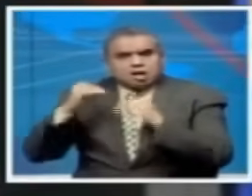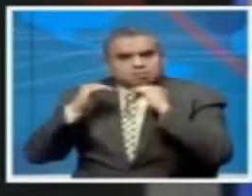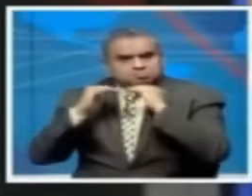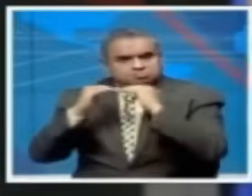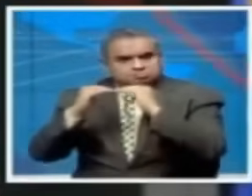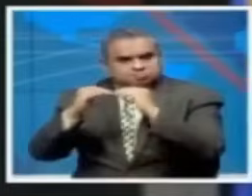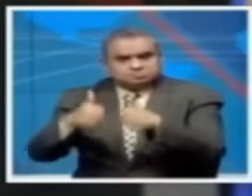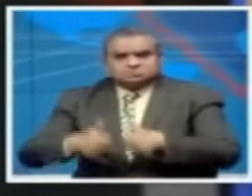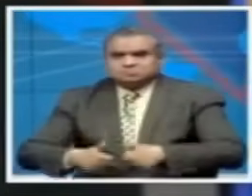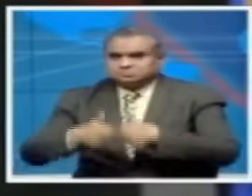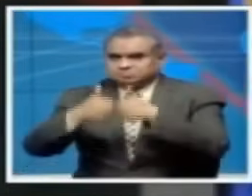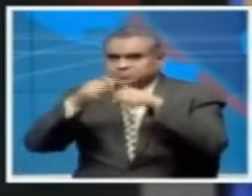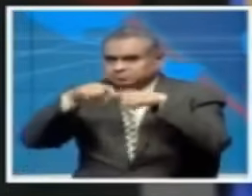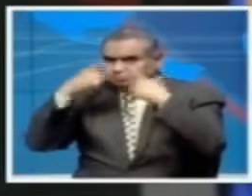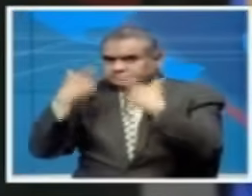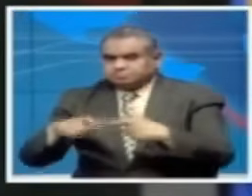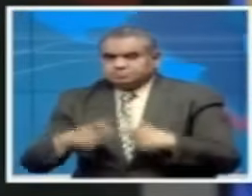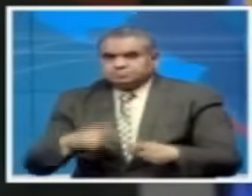قوته بشكل كبير جدا.